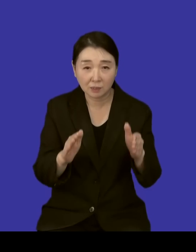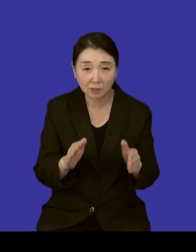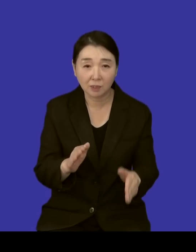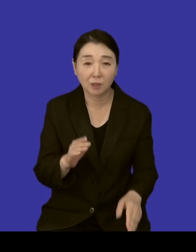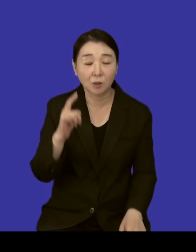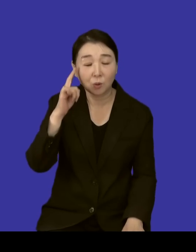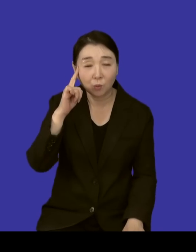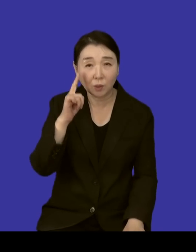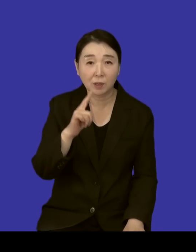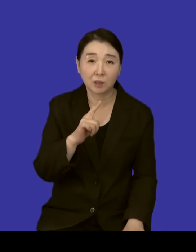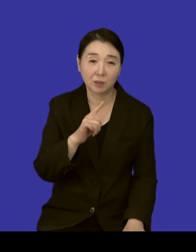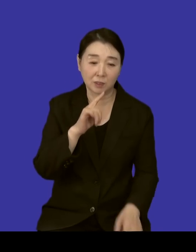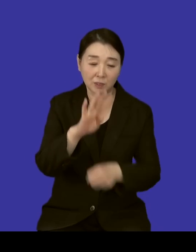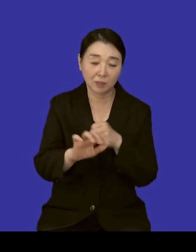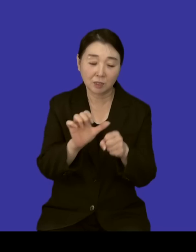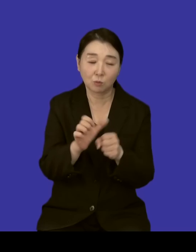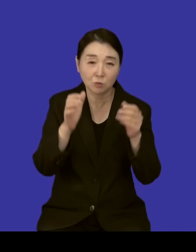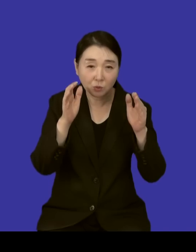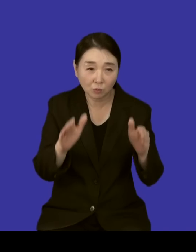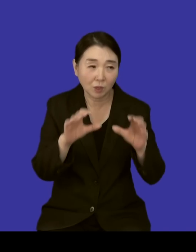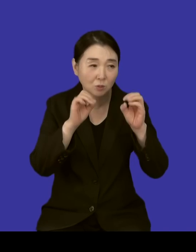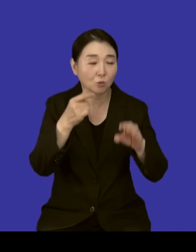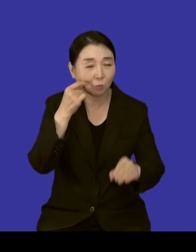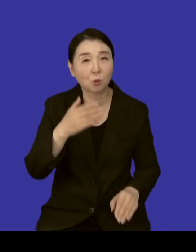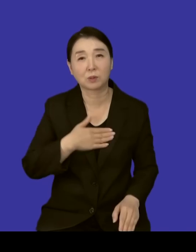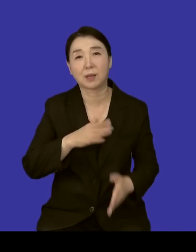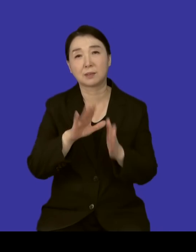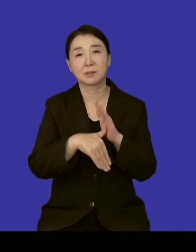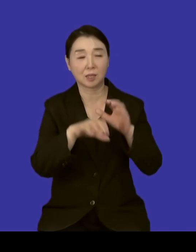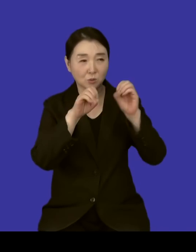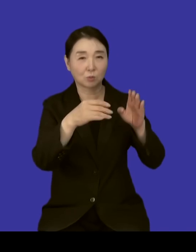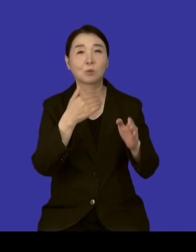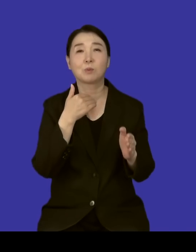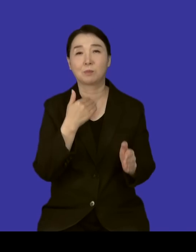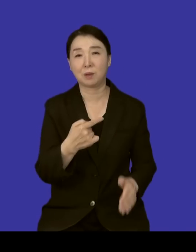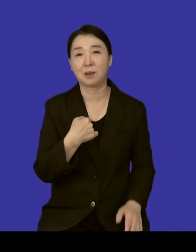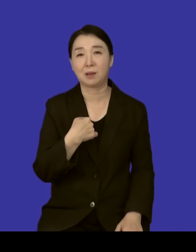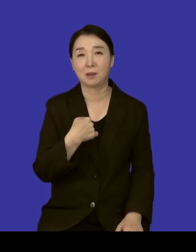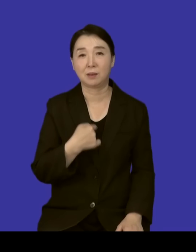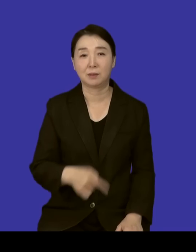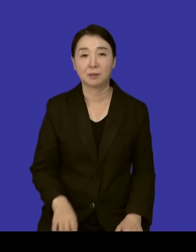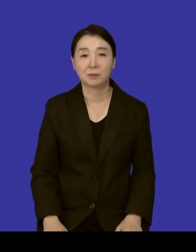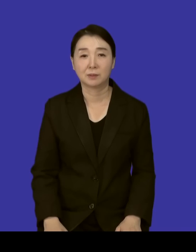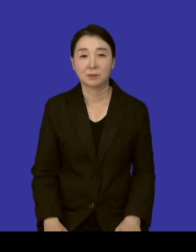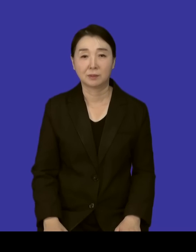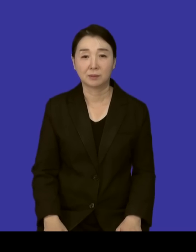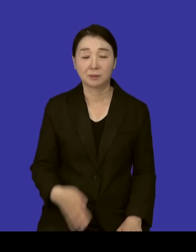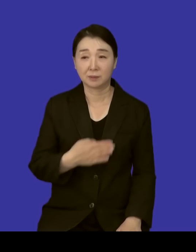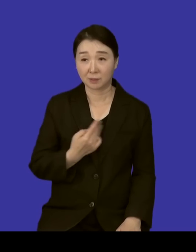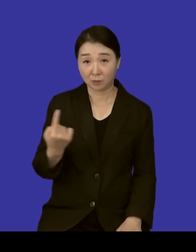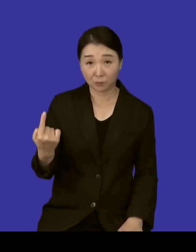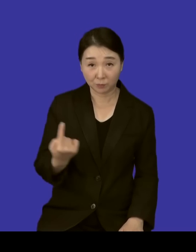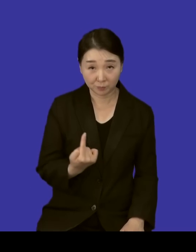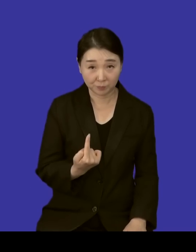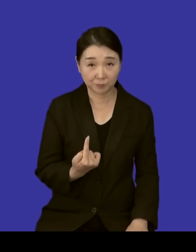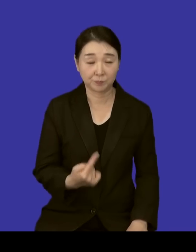45년 동안 한 번도 못 해본 전도를 그때 다 다 했어요. 했어요. 예, 진짜 하고 그다음에 제가 오니까